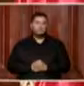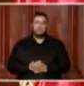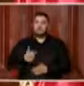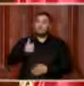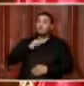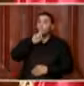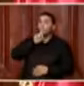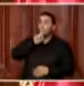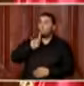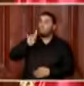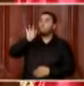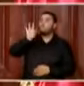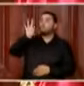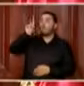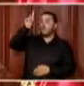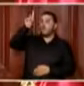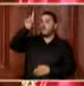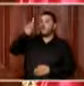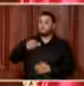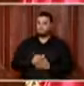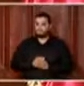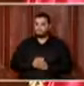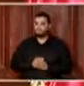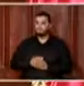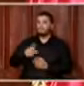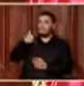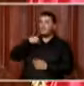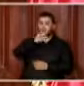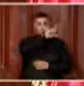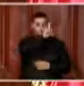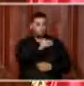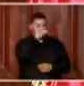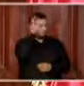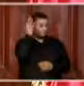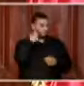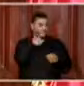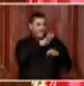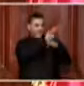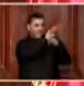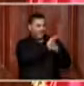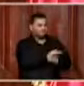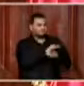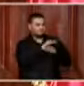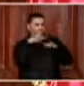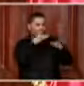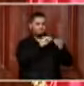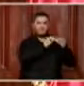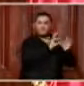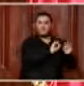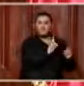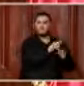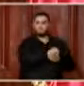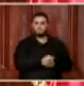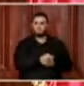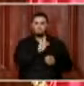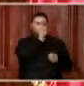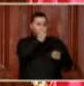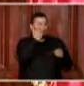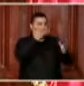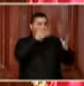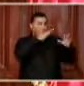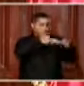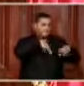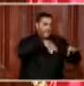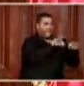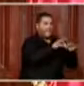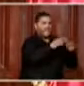أقسم بالله العظيم أن أحافظ على استقلال تونس وسلامة